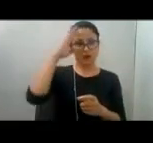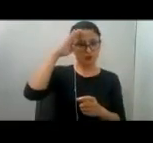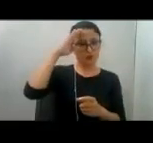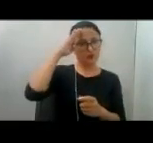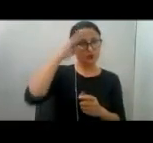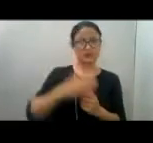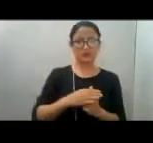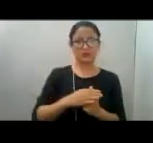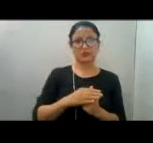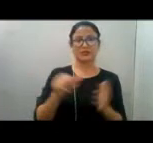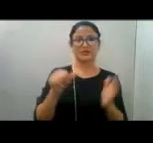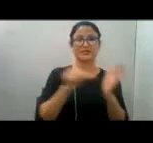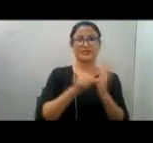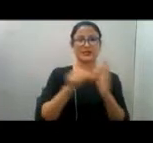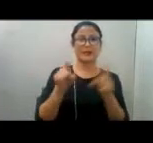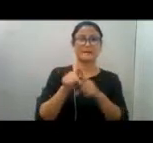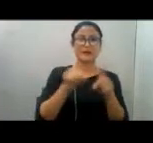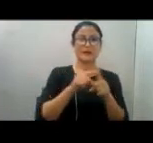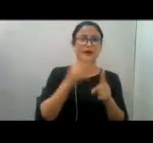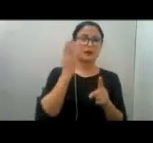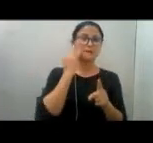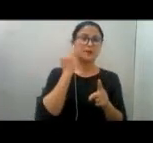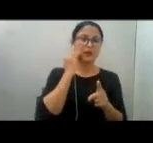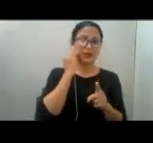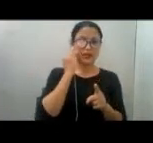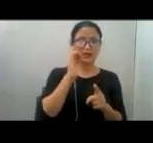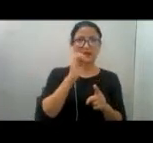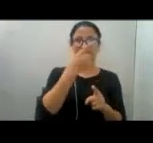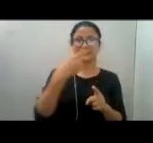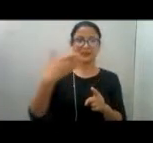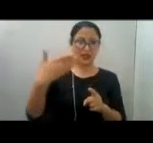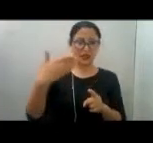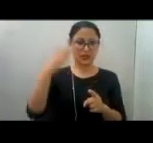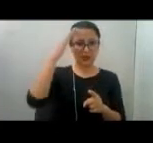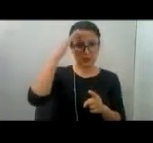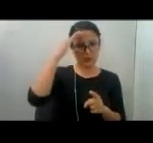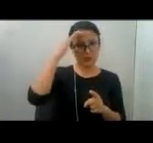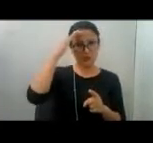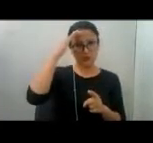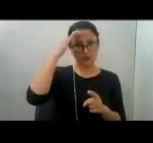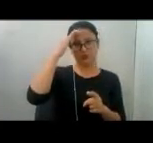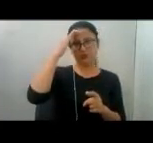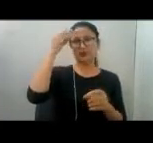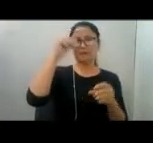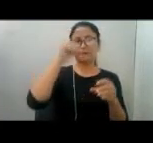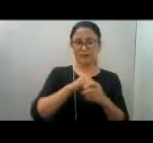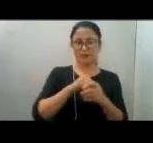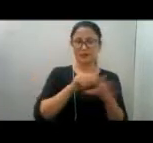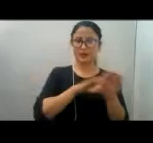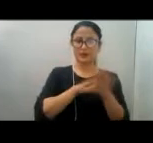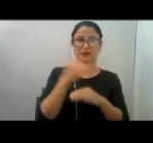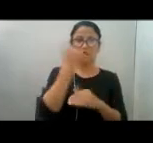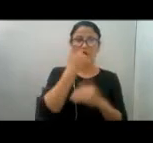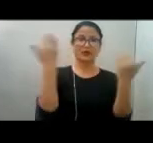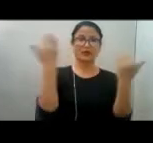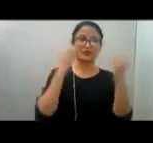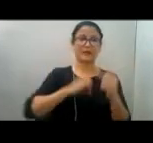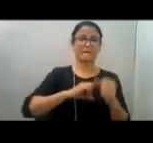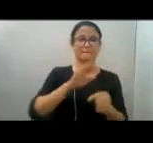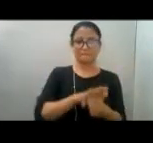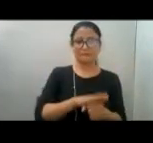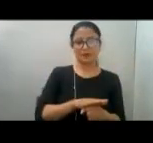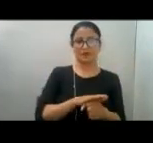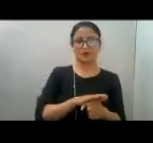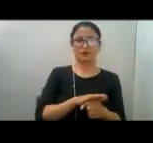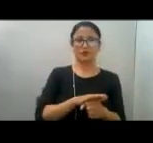र जिल्लामा पनि महिला सेल भन्ने त्यो सेलमा चाहिँ धेरै लैङ्गिक हिंसा पीडितको केसहरू